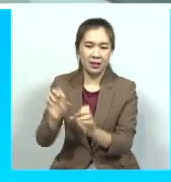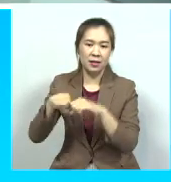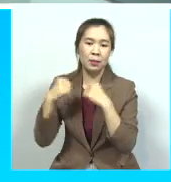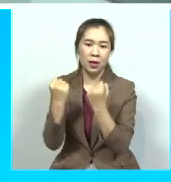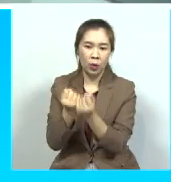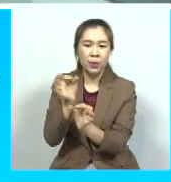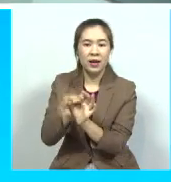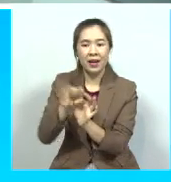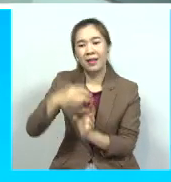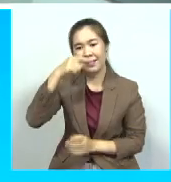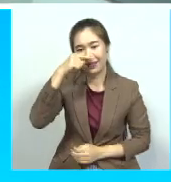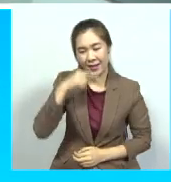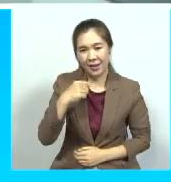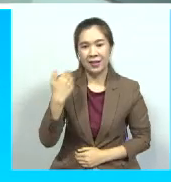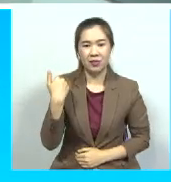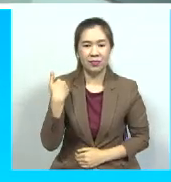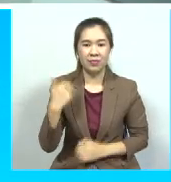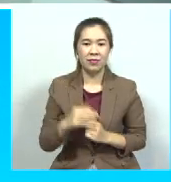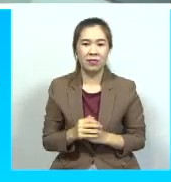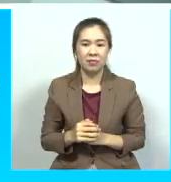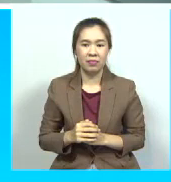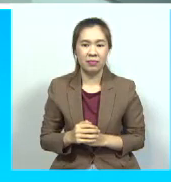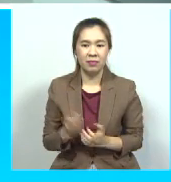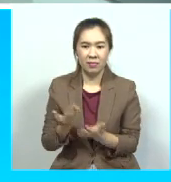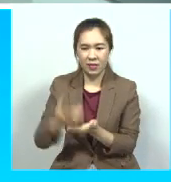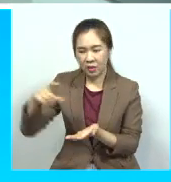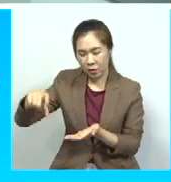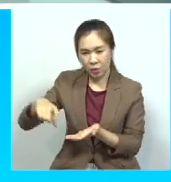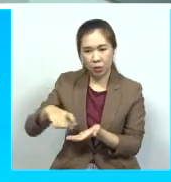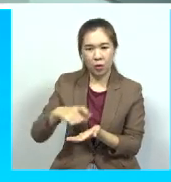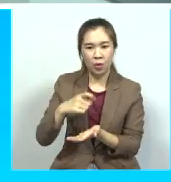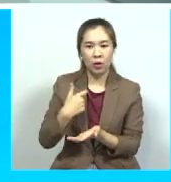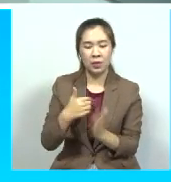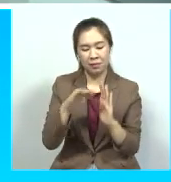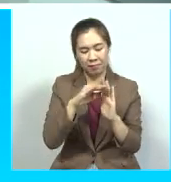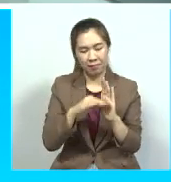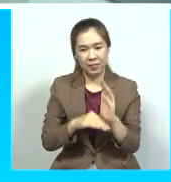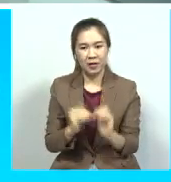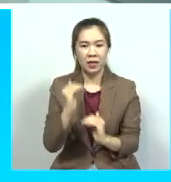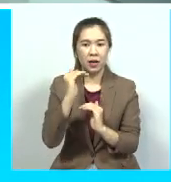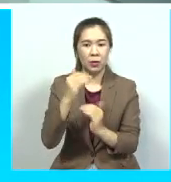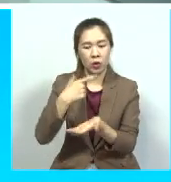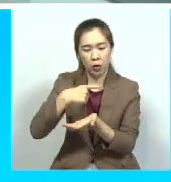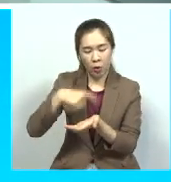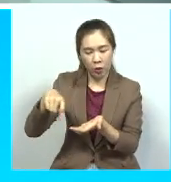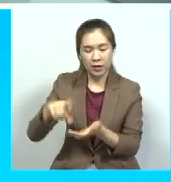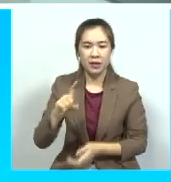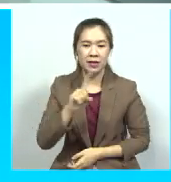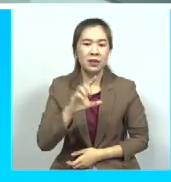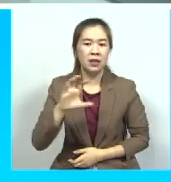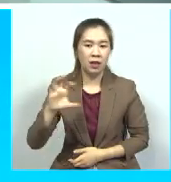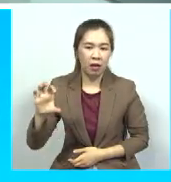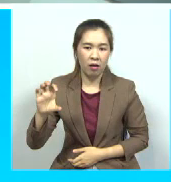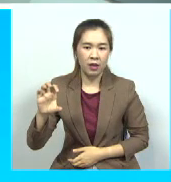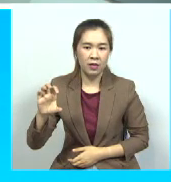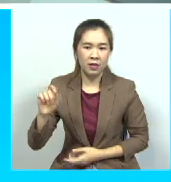ไทยเนี่ยก็คือ A อีกหน่อยเนี่ยสมมุติต้องโอนเงินให้ B 100บาทด้วยเงื่อนไขที่ผมเล่าไปสักครู่เนี่ยก็โอนไป100นะครับโอน